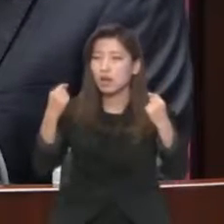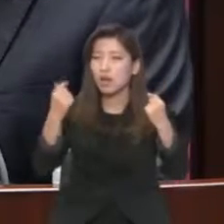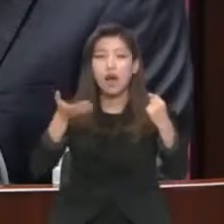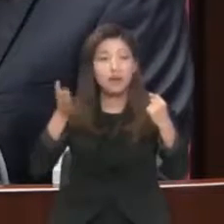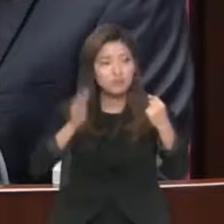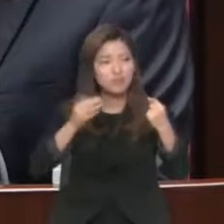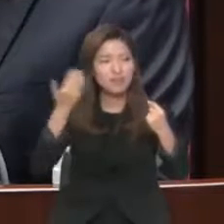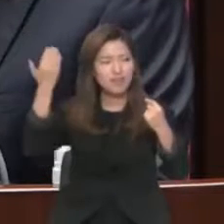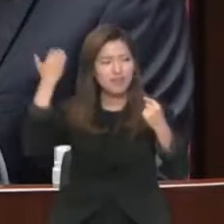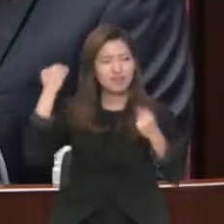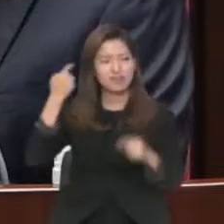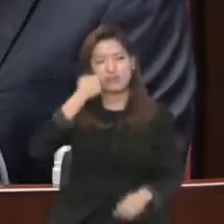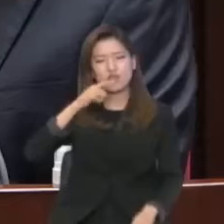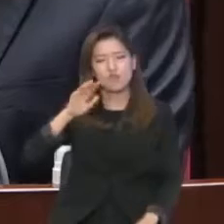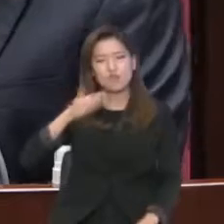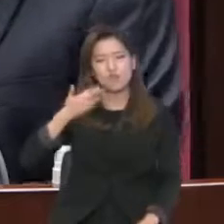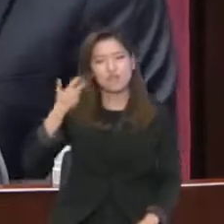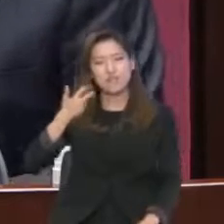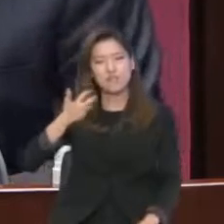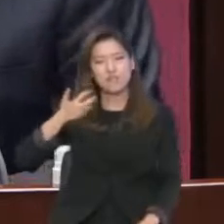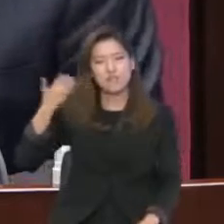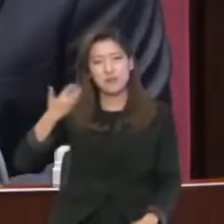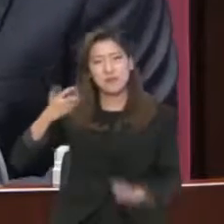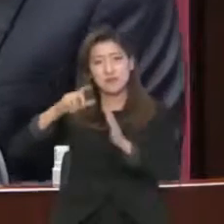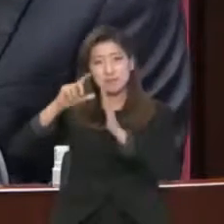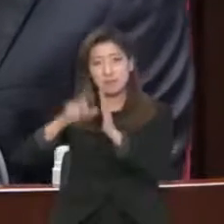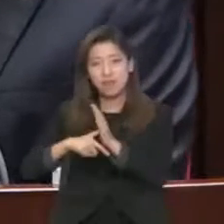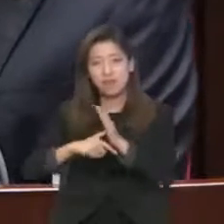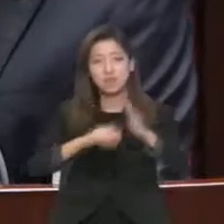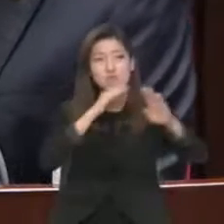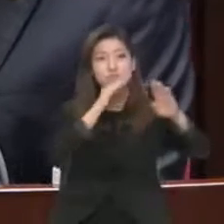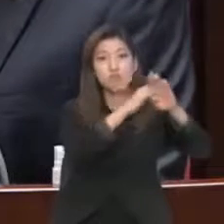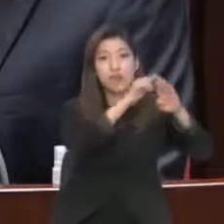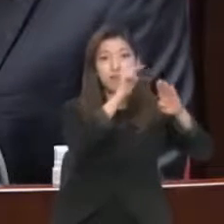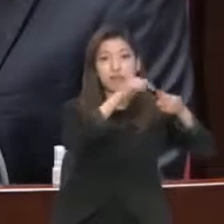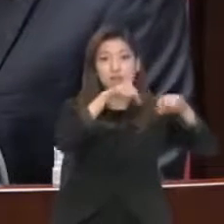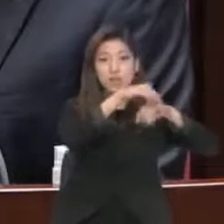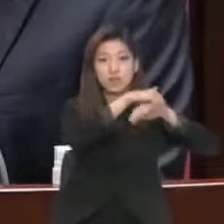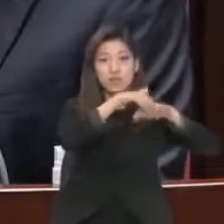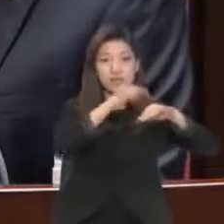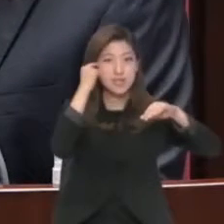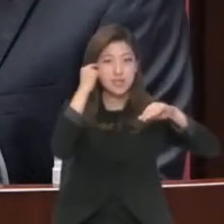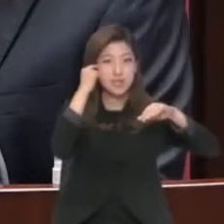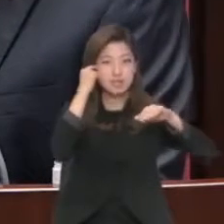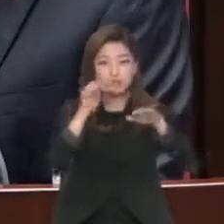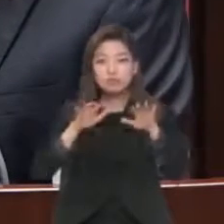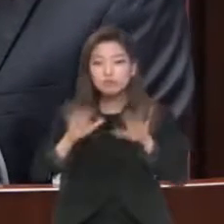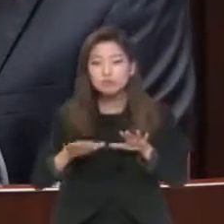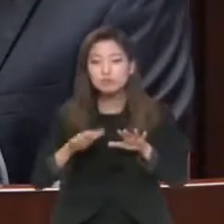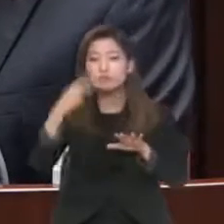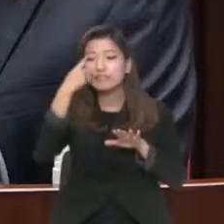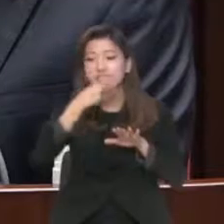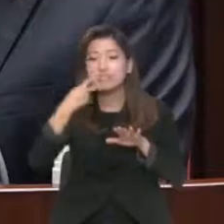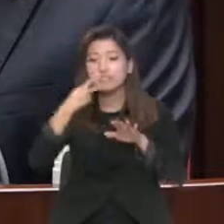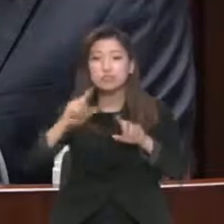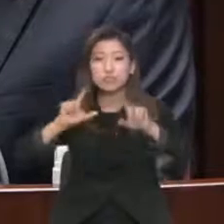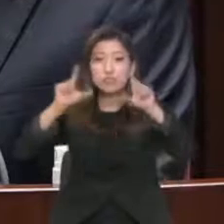70년대, 80년대까지의 북이 보였던 대남 전략의 기조와 2000년 이후에